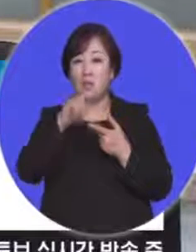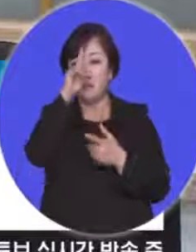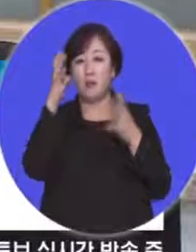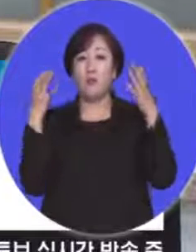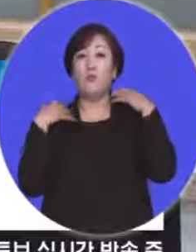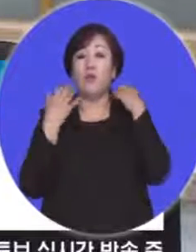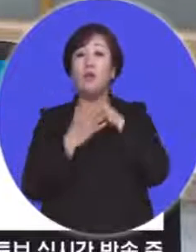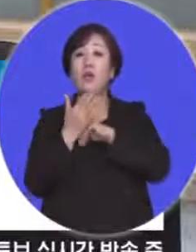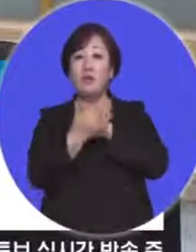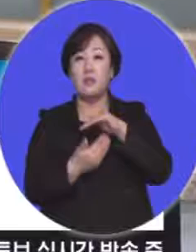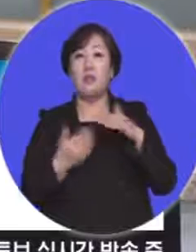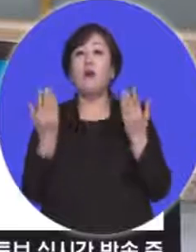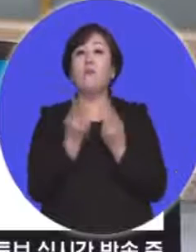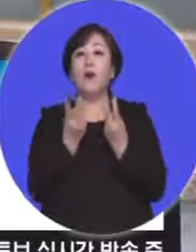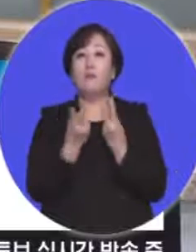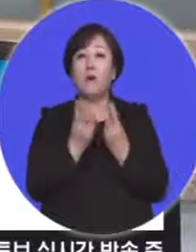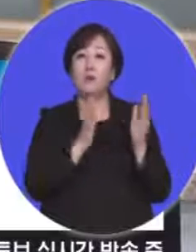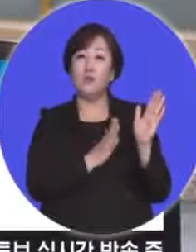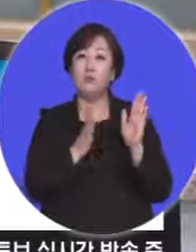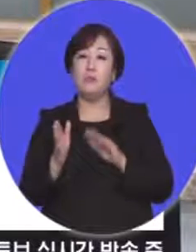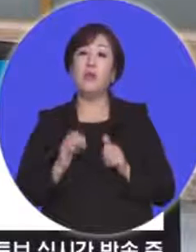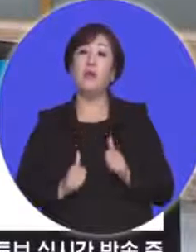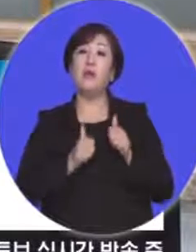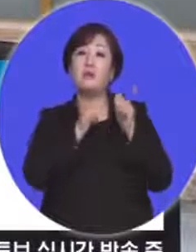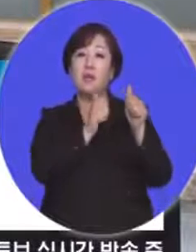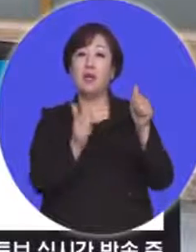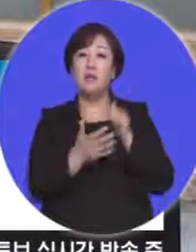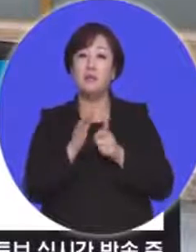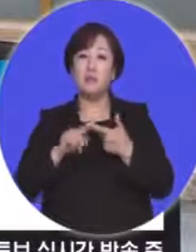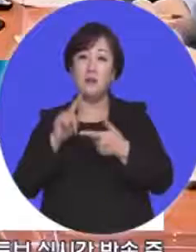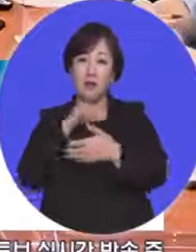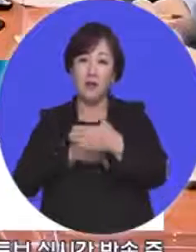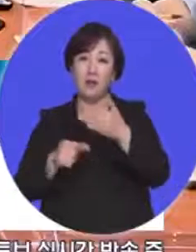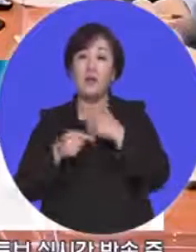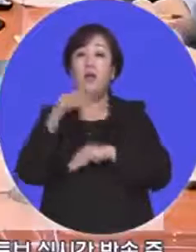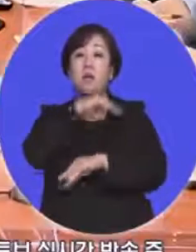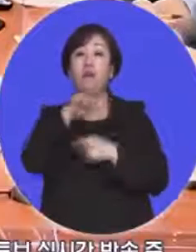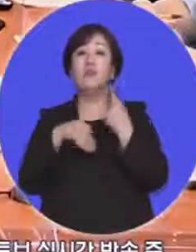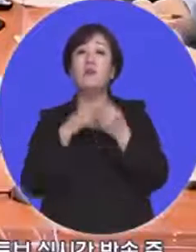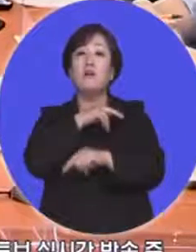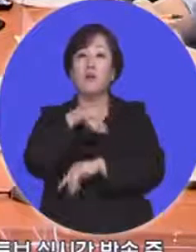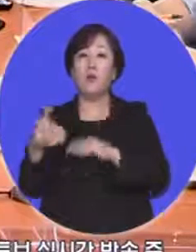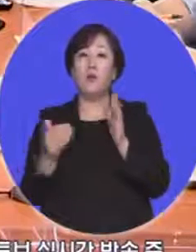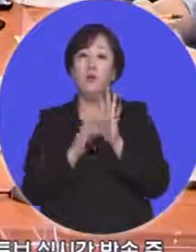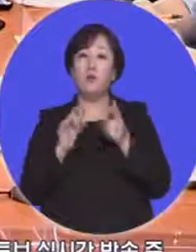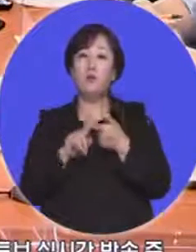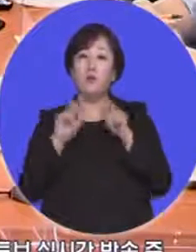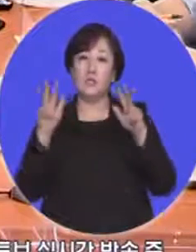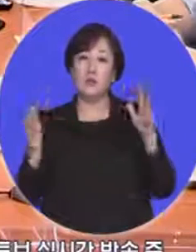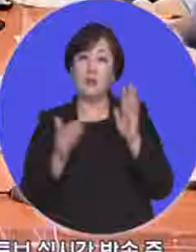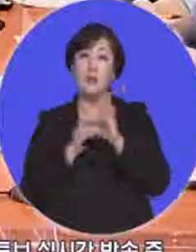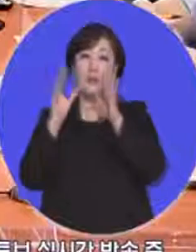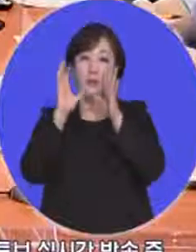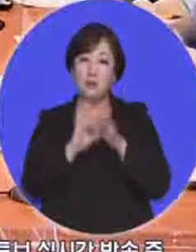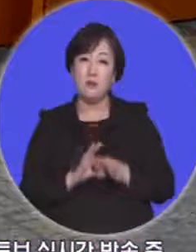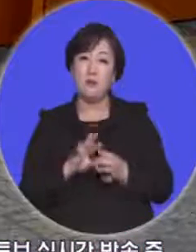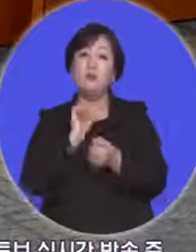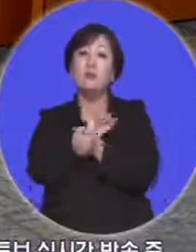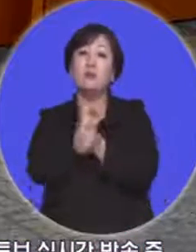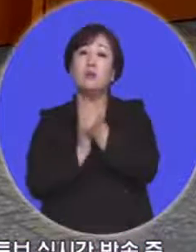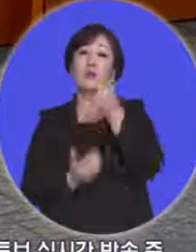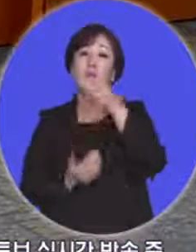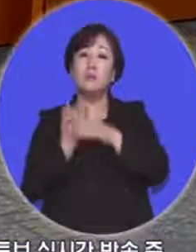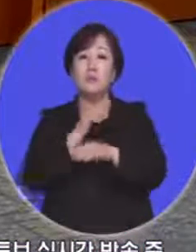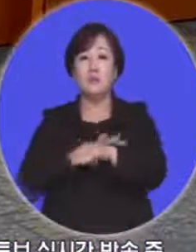정부의 코로나 대응 지침에 따라 자체 세부 운영 계획을 현재로선 코로나가 언제까지 계속될지